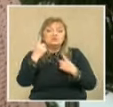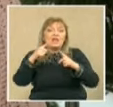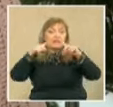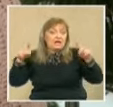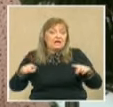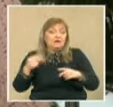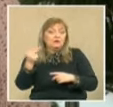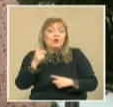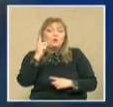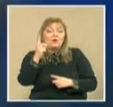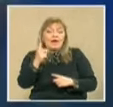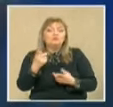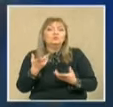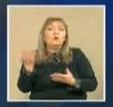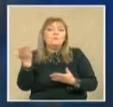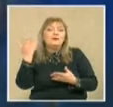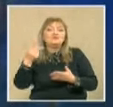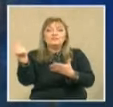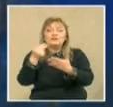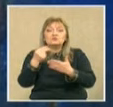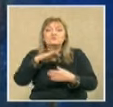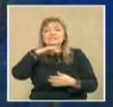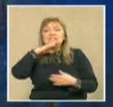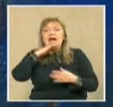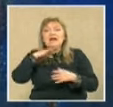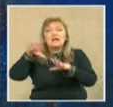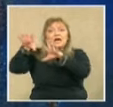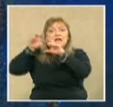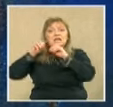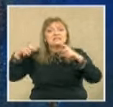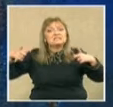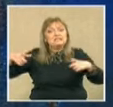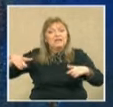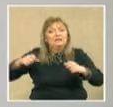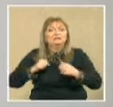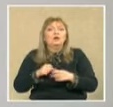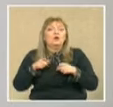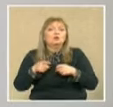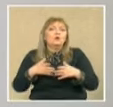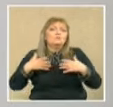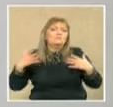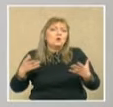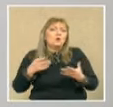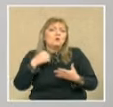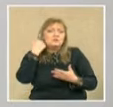от стара сателитна чиния. Той много колажира в своите графики.